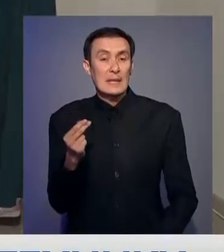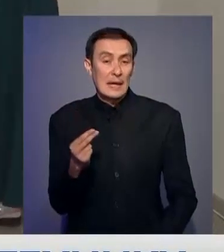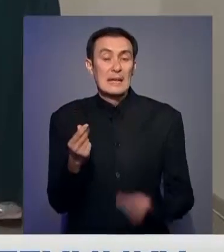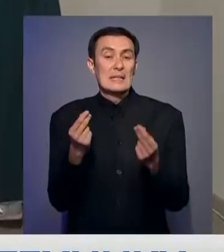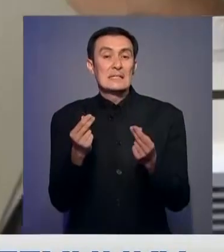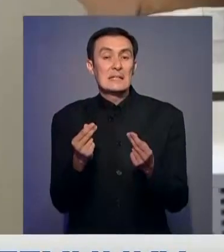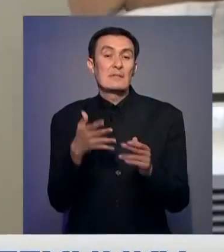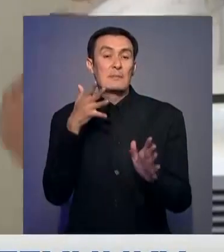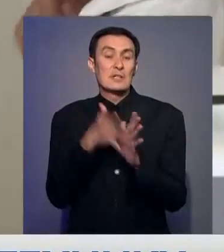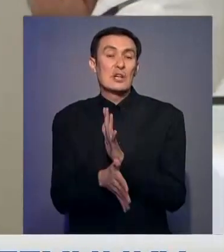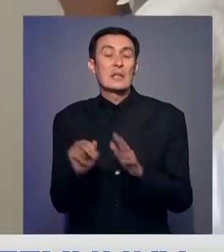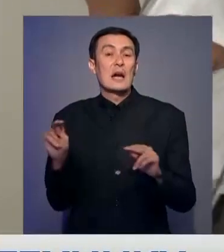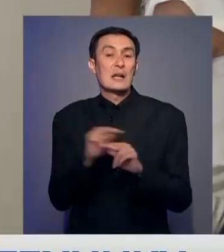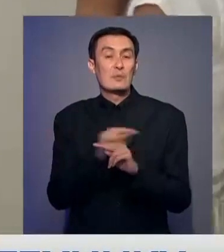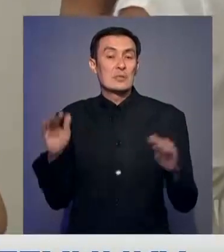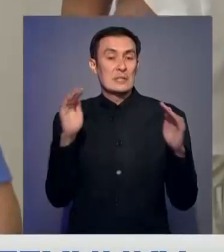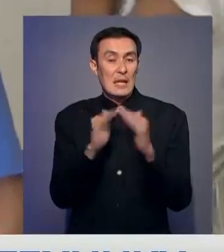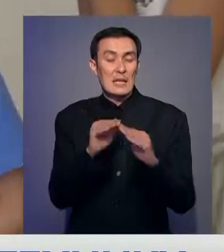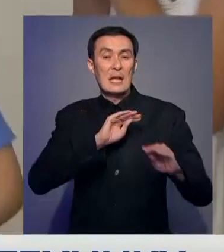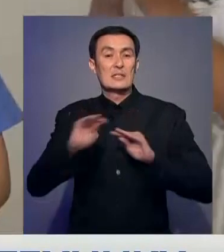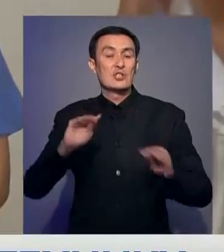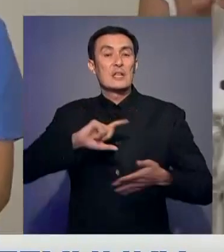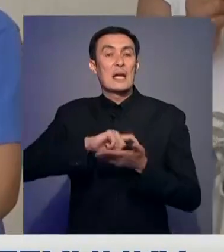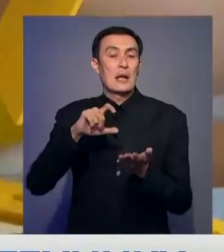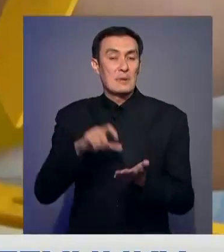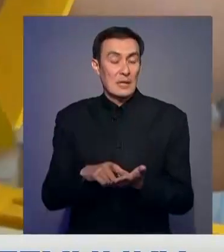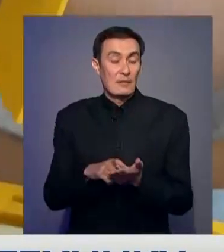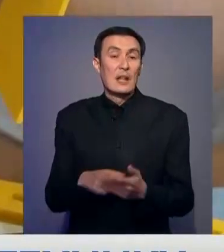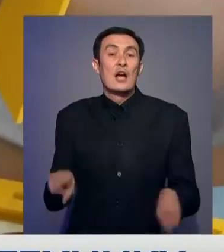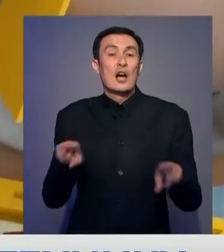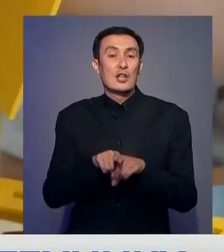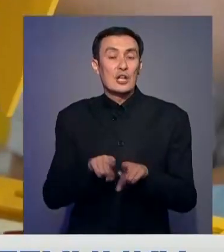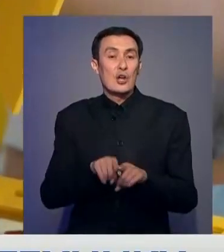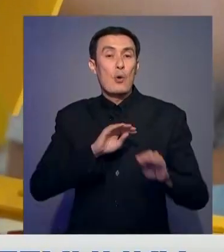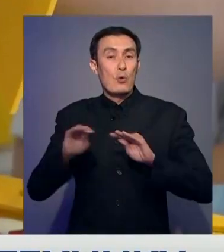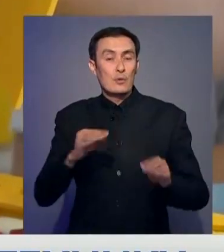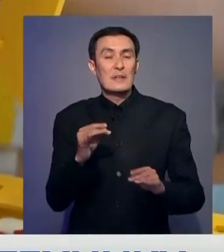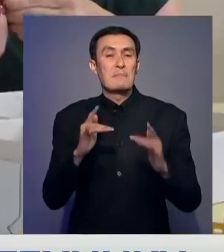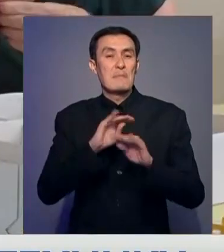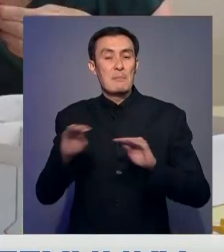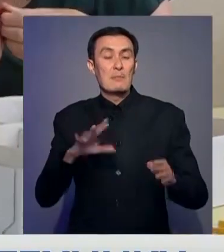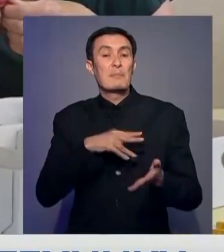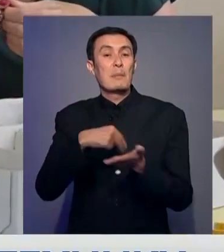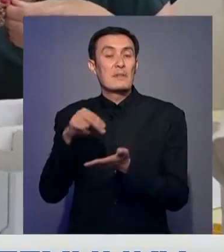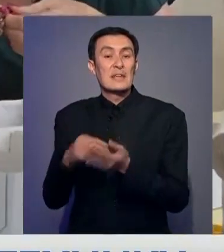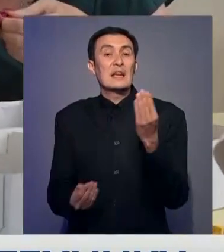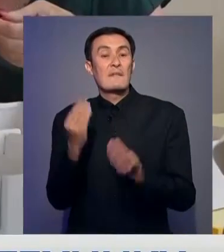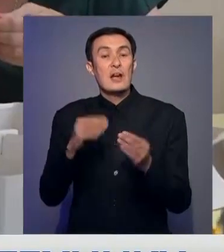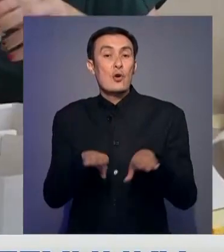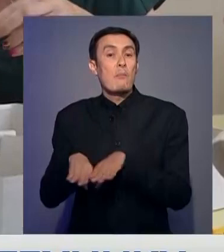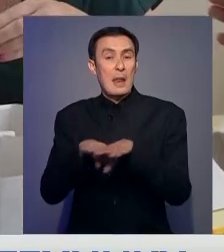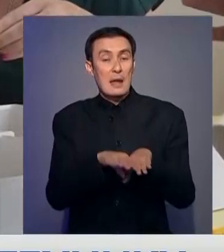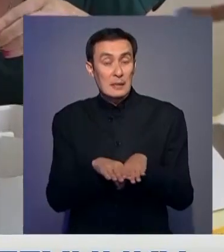тенге. Деньги пошли на ремонт здания и оснащение кабинета. И кроме оборудования и мебели, приобрели игровые